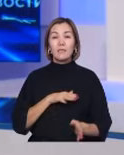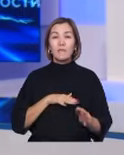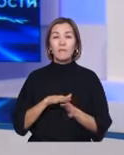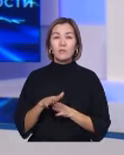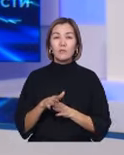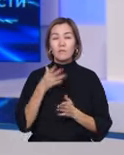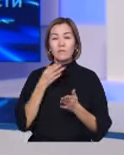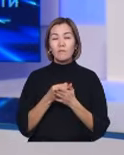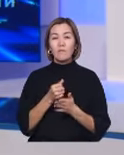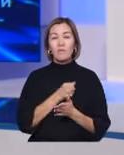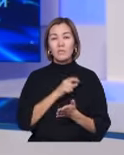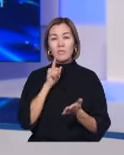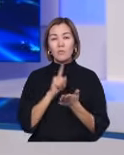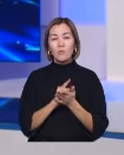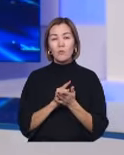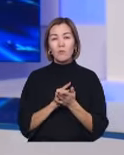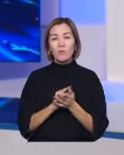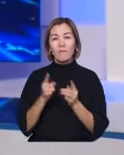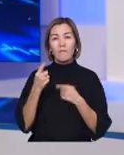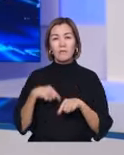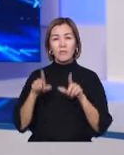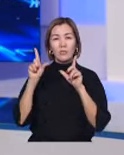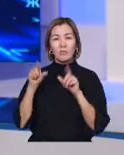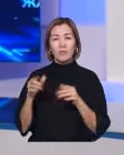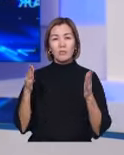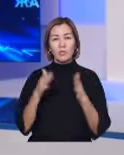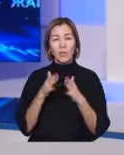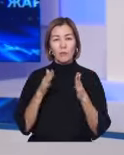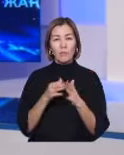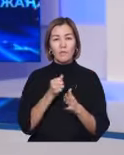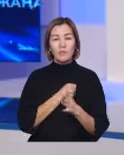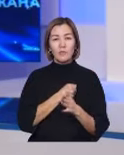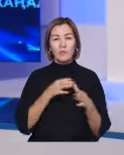Солдаты, исполнившие свой воинский долг, возвращаются домой. В войсковой части